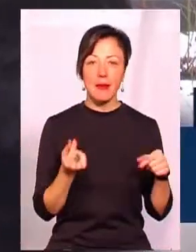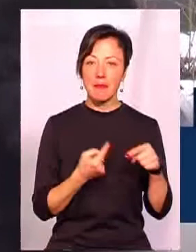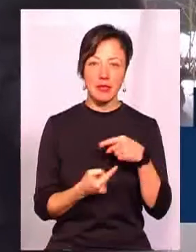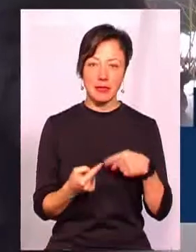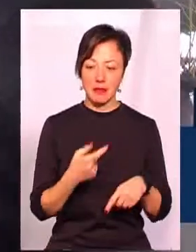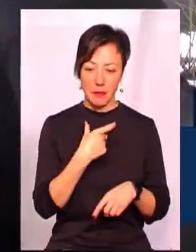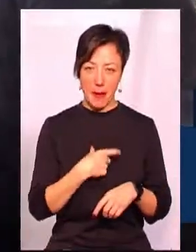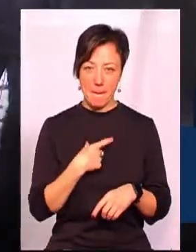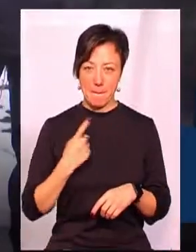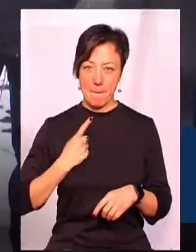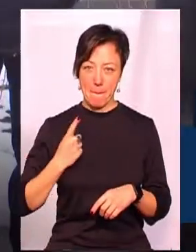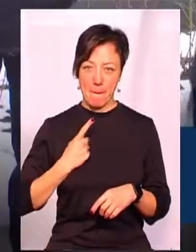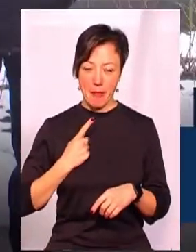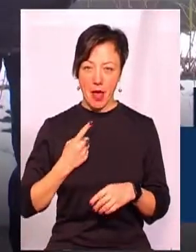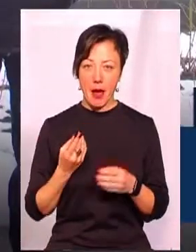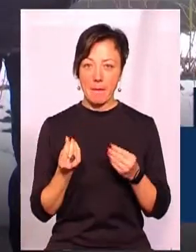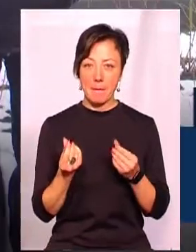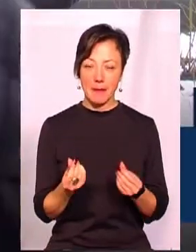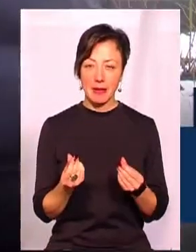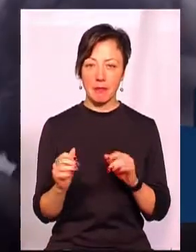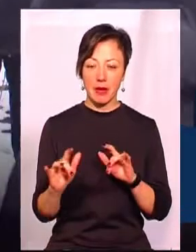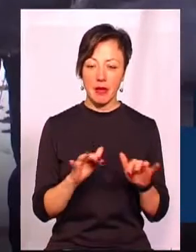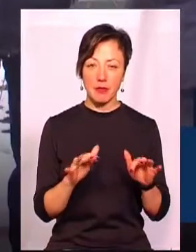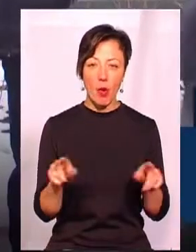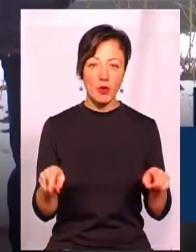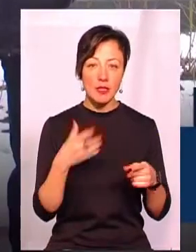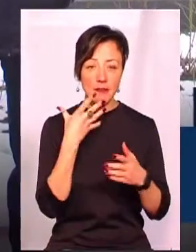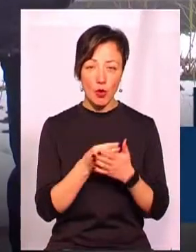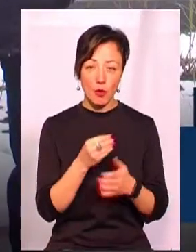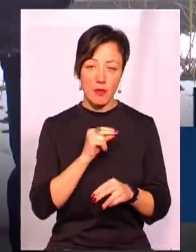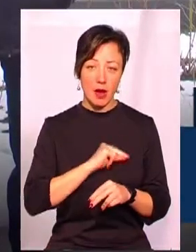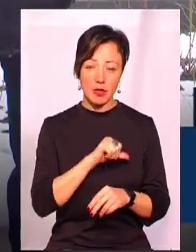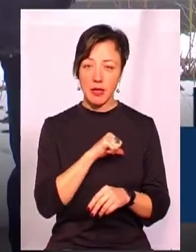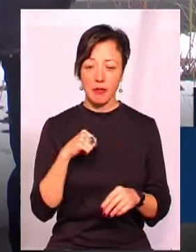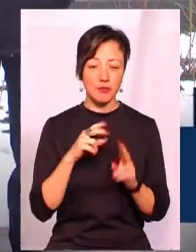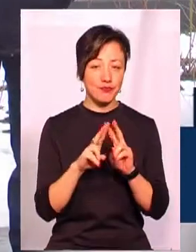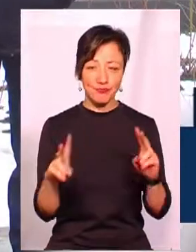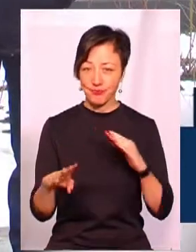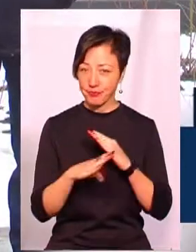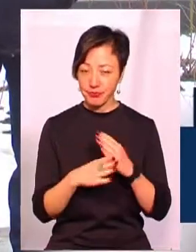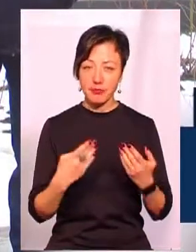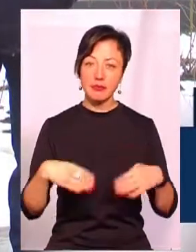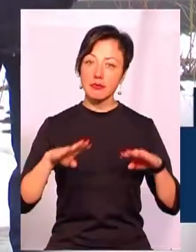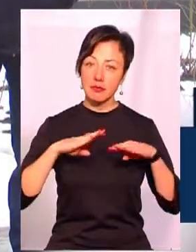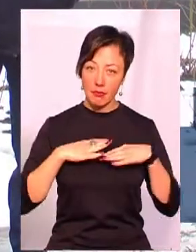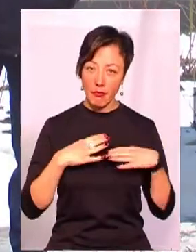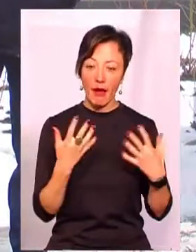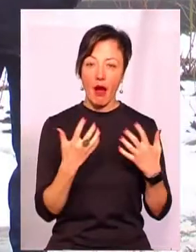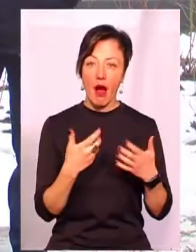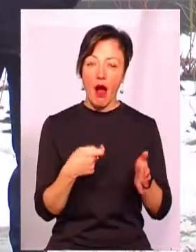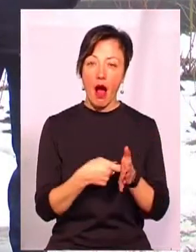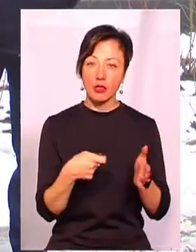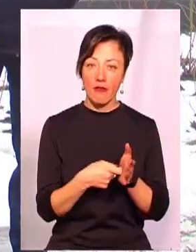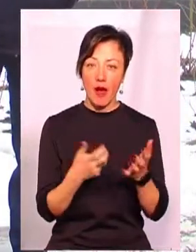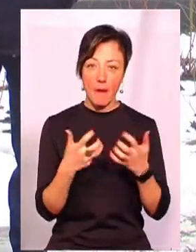підприємці. Ми організуємо свою працю самі. Нам ніхто не допомагав. Я хочу, розумієте, нам запропонують касові апарати. Не в